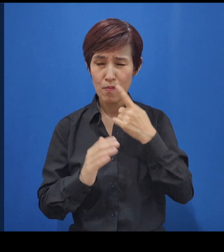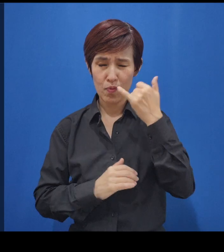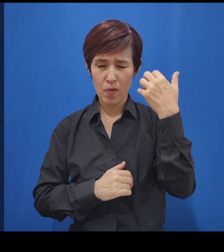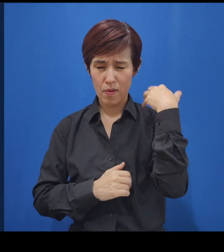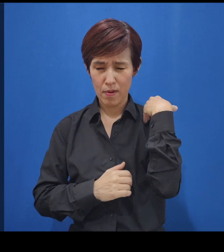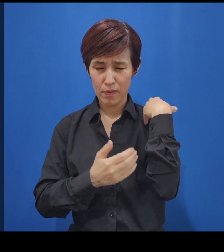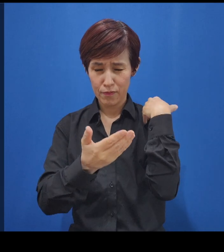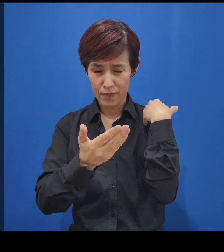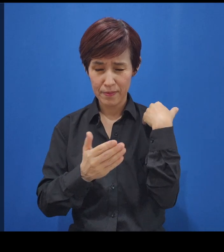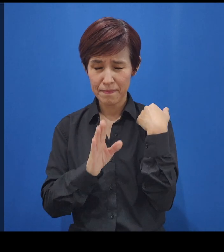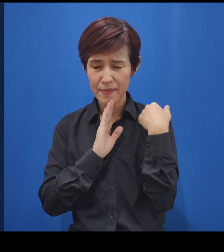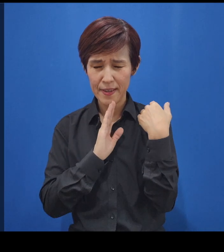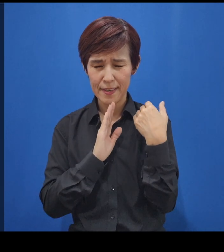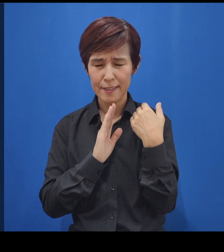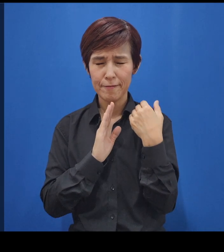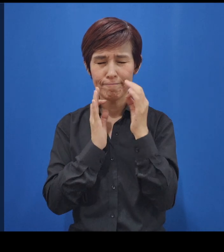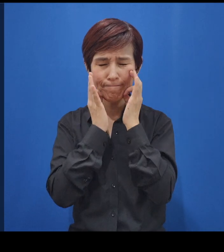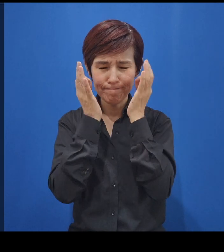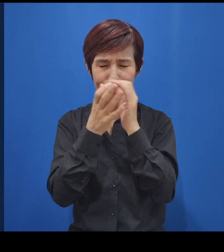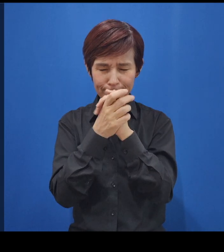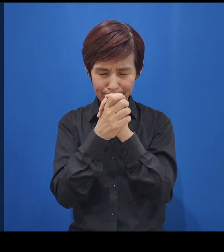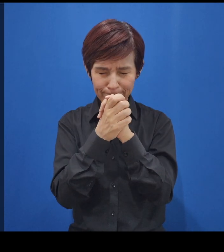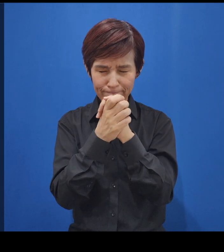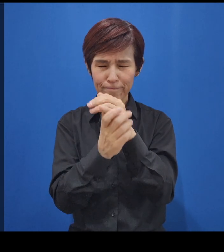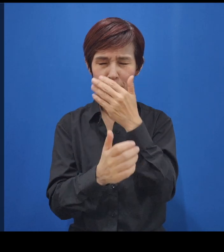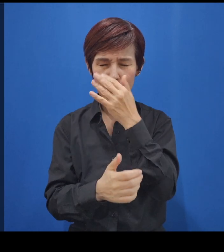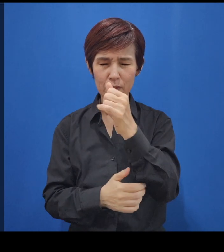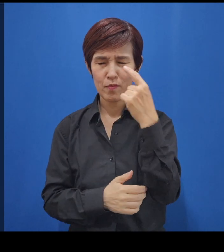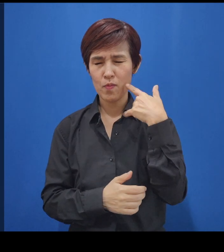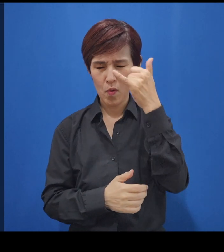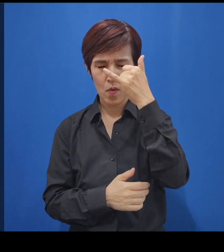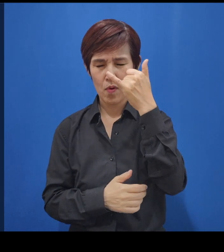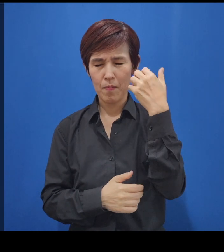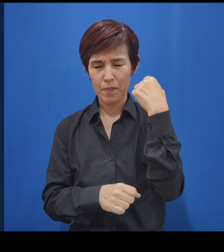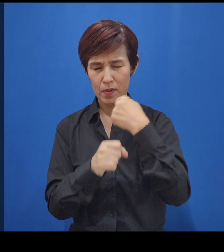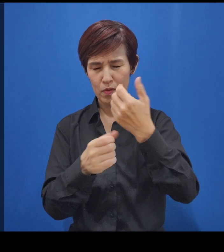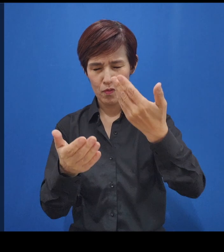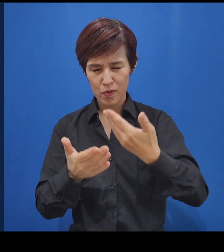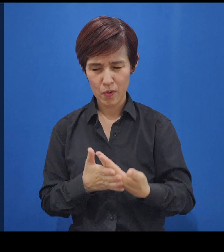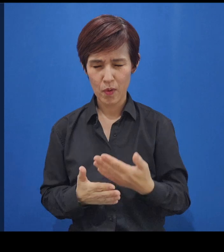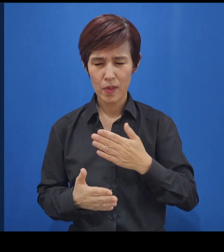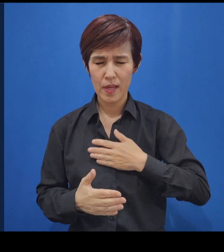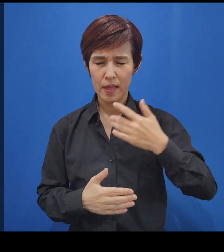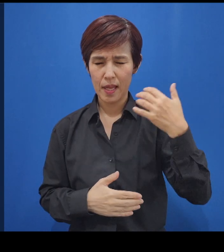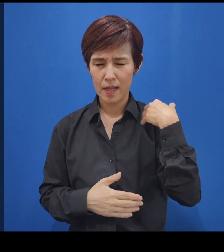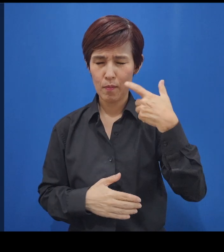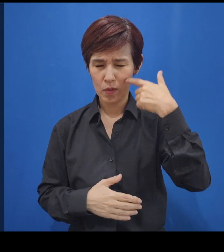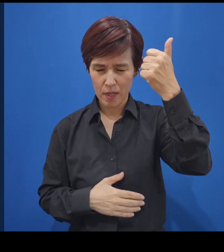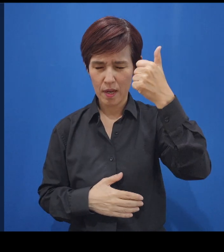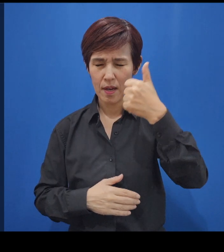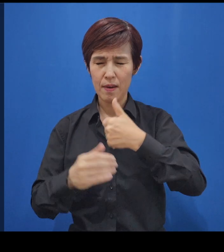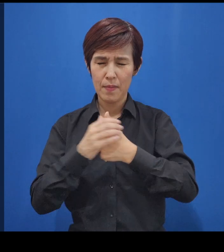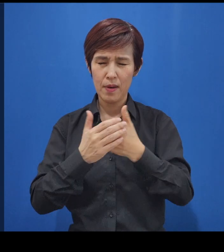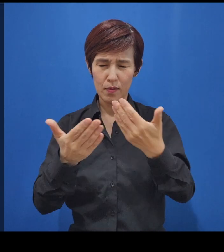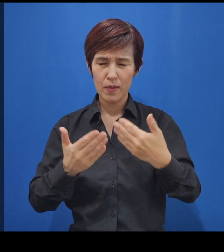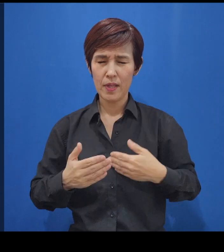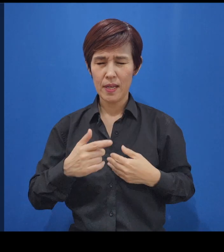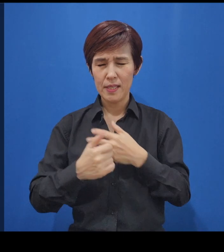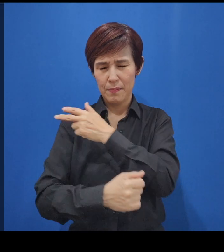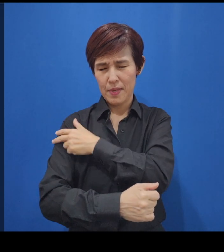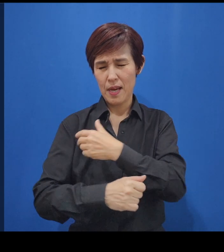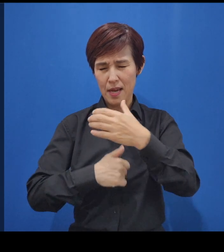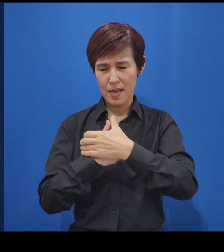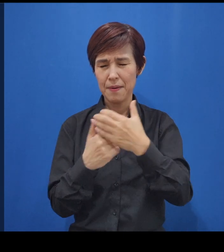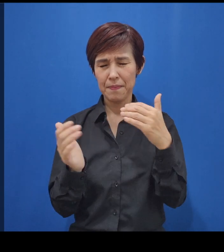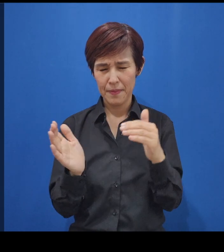부모로 세워주셨는데 깊고 간절한 기도가 있는 부모가 되게 하시고, 우리 교회에 내가 담임 목사고 내가 교회